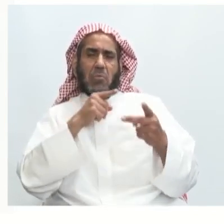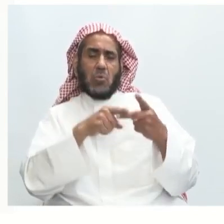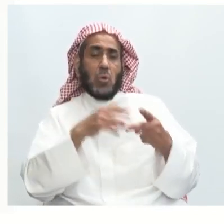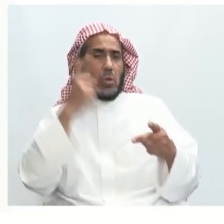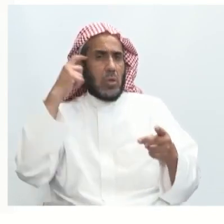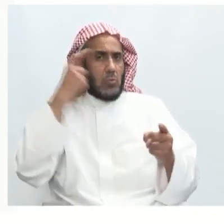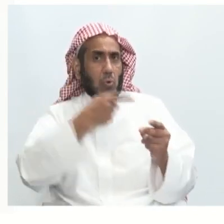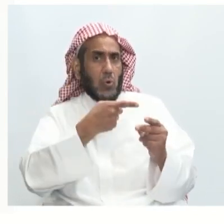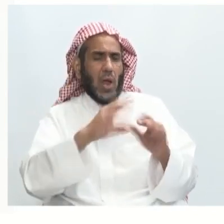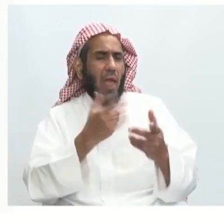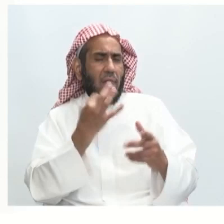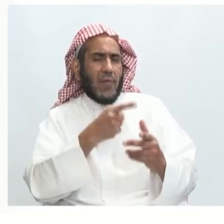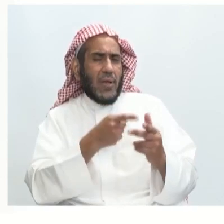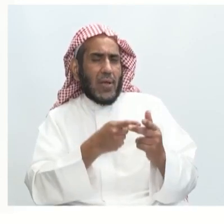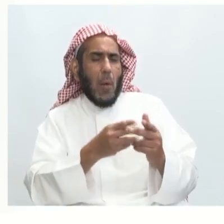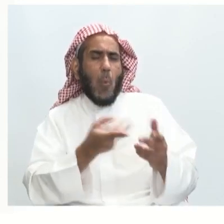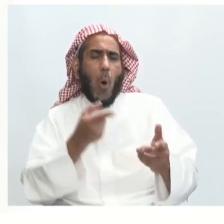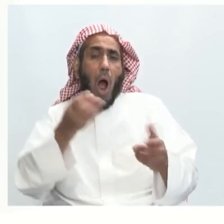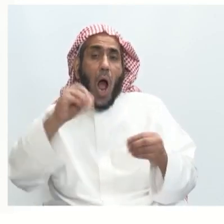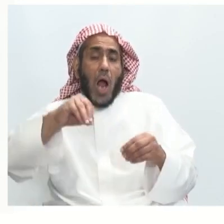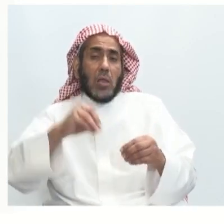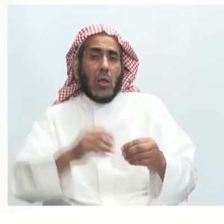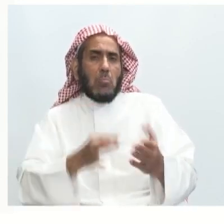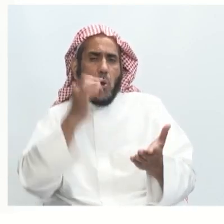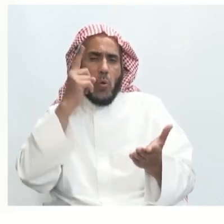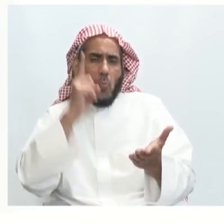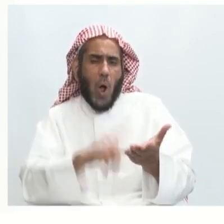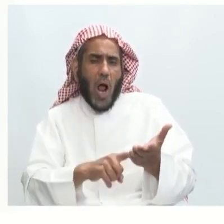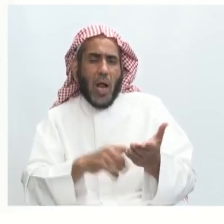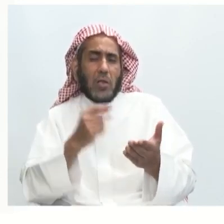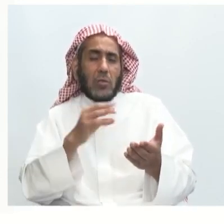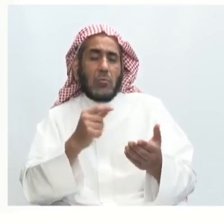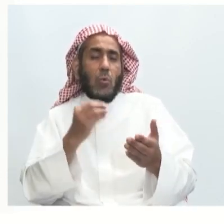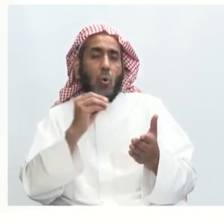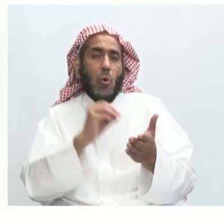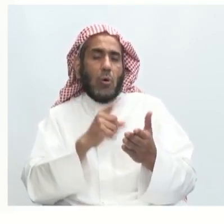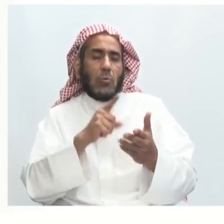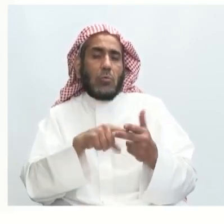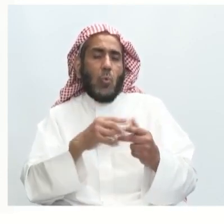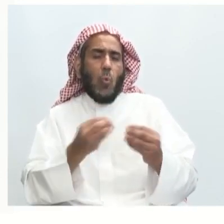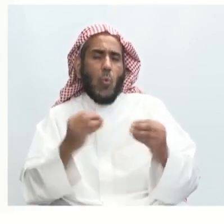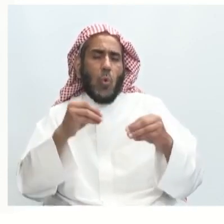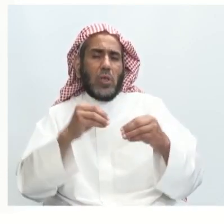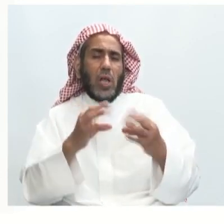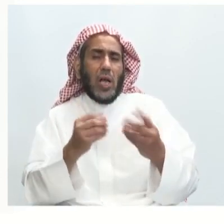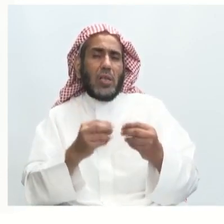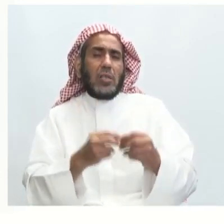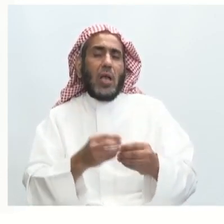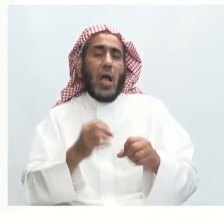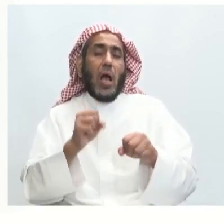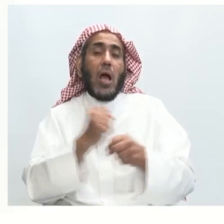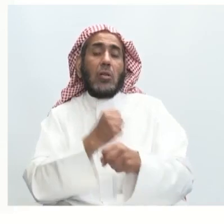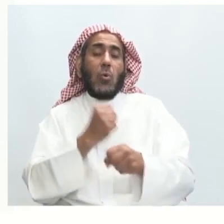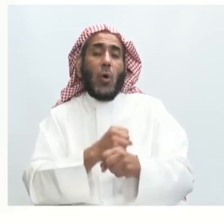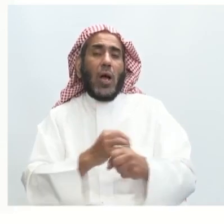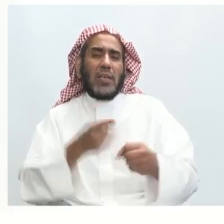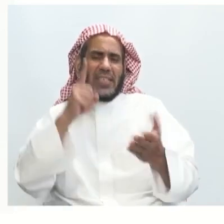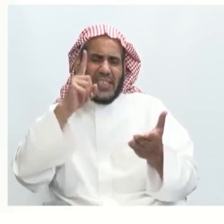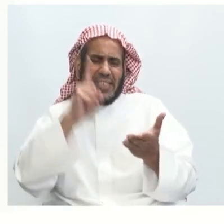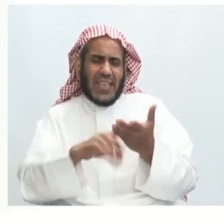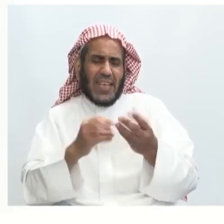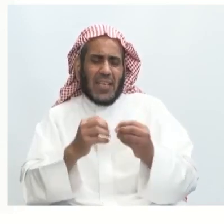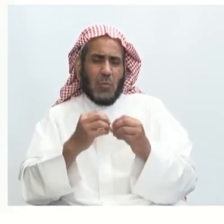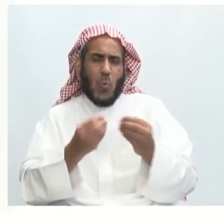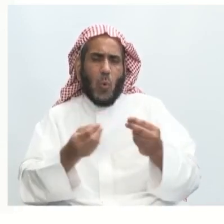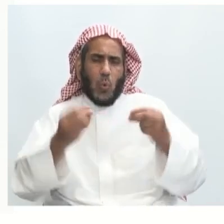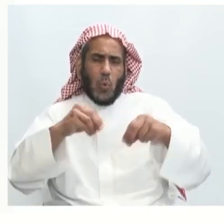فحتى تقنعه فيلقى الكلام فيه باكثر من مؤكد وذلك حين ينكر المخاطب مضمونه ويزداد عدد ادوات تاكيد مع زياده الانكار